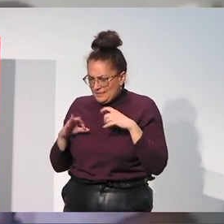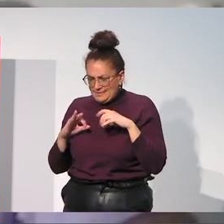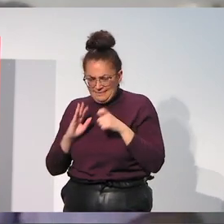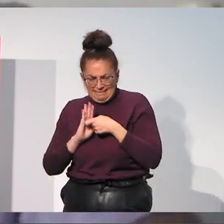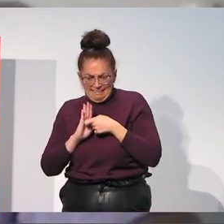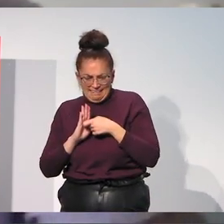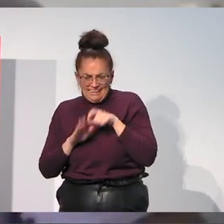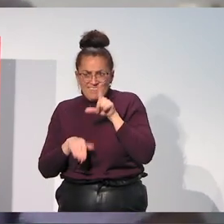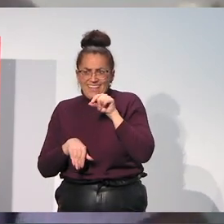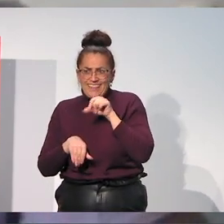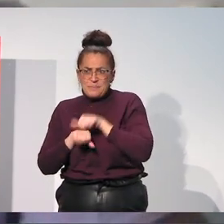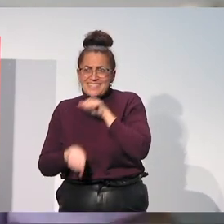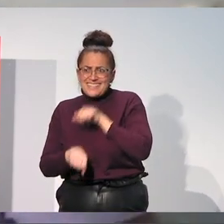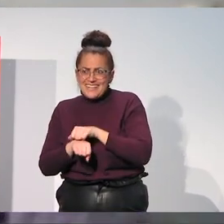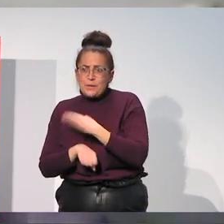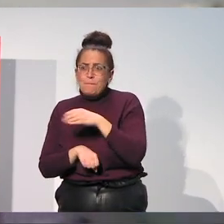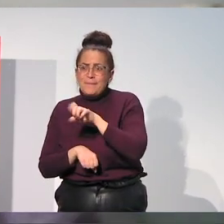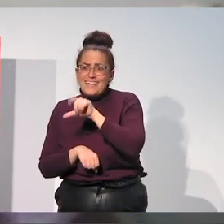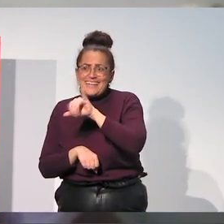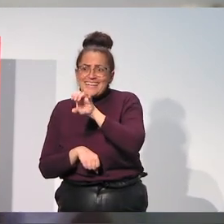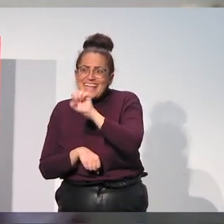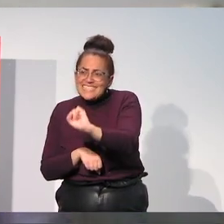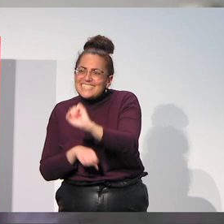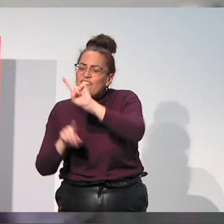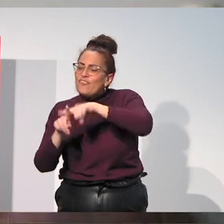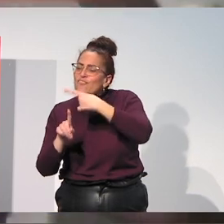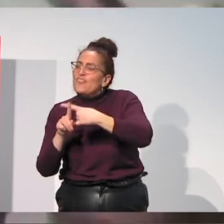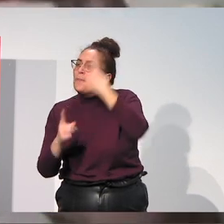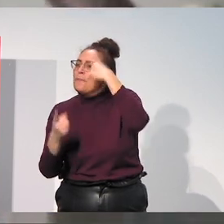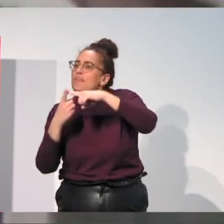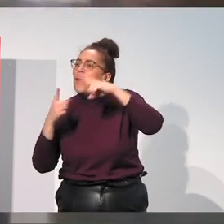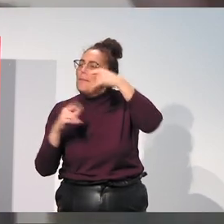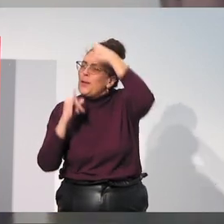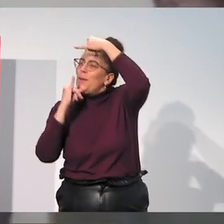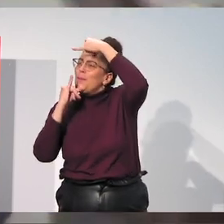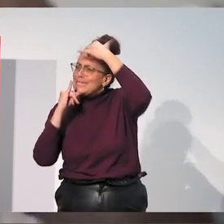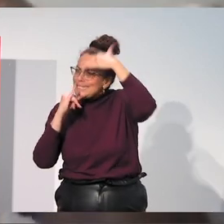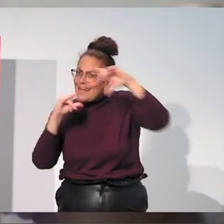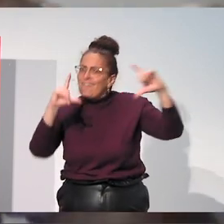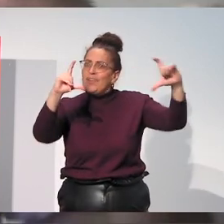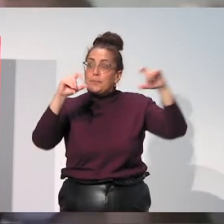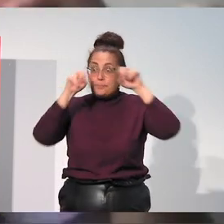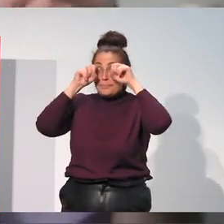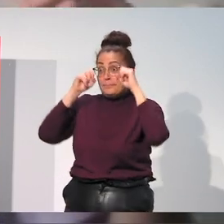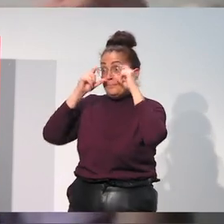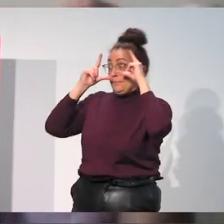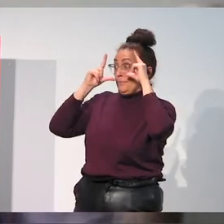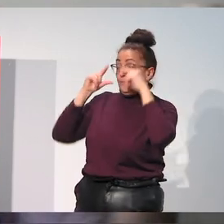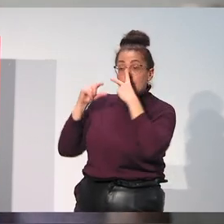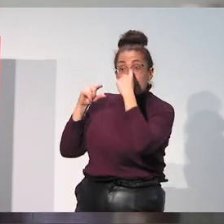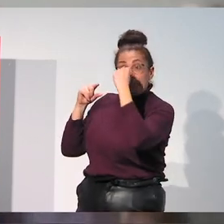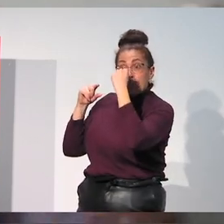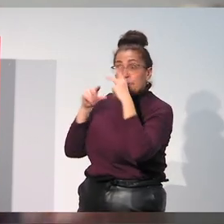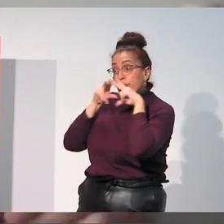20e, Méliès fait son premier film dans lequel il y a déjà aussi un voyage vers la Lune, où on voit la grande Lune avec des yeux, avec un nez, avec une bouche, et la